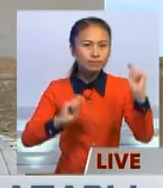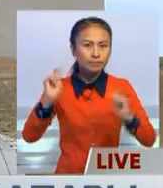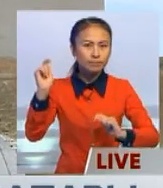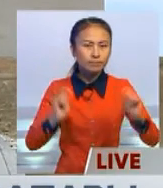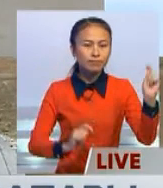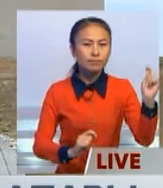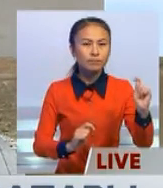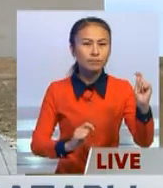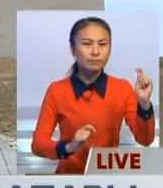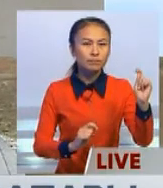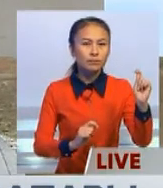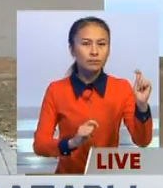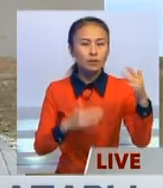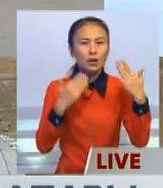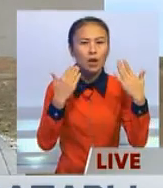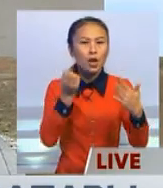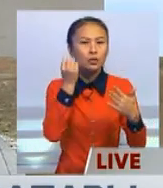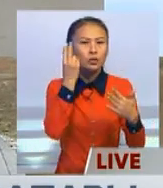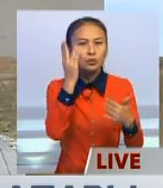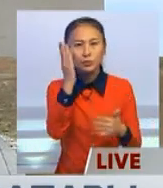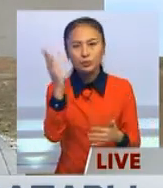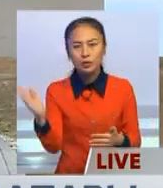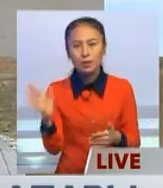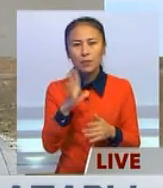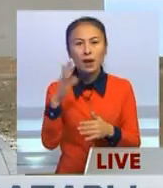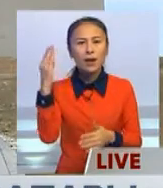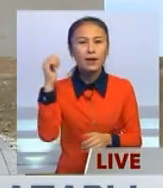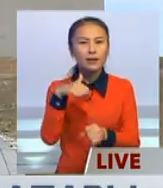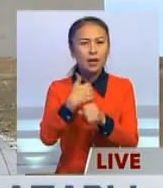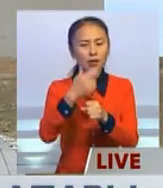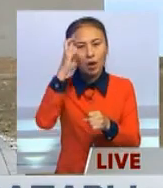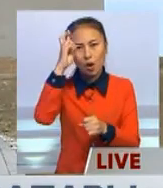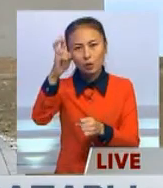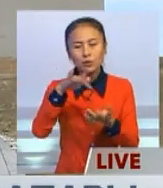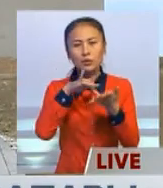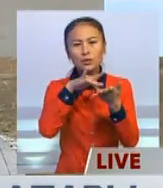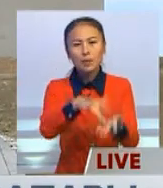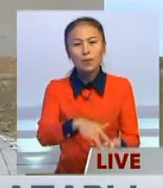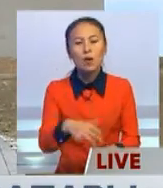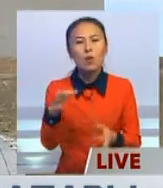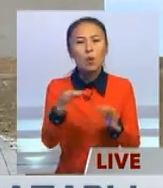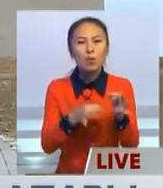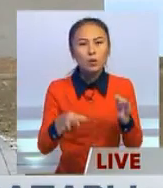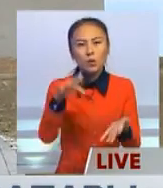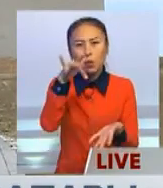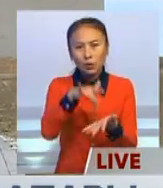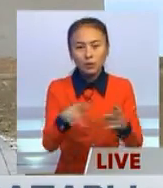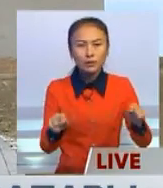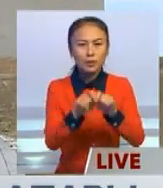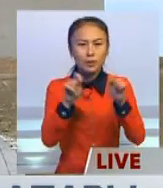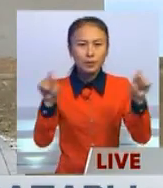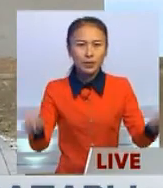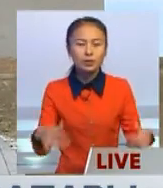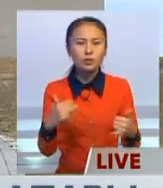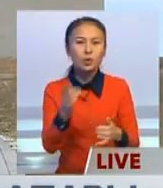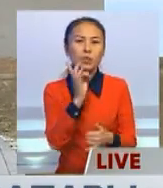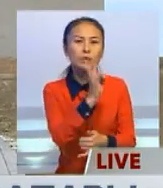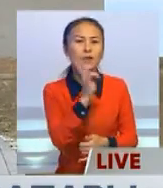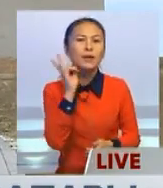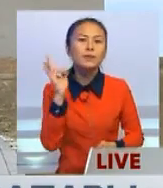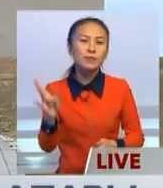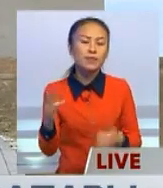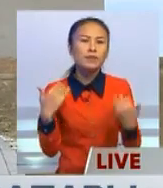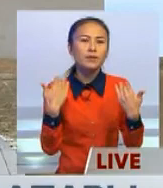азаматтар. Ал түстен кейін елбасының сапары облыс орталығында жалғасын таппақ. Онда Нұрсұлтан